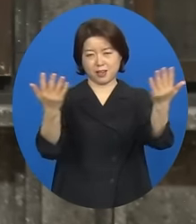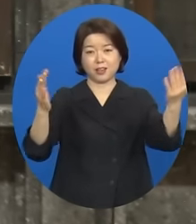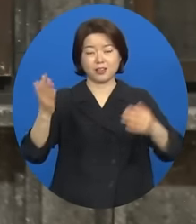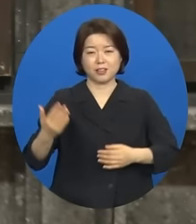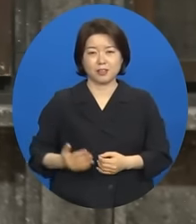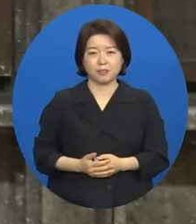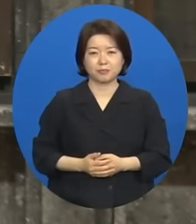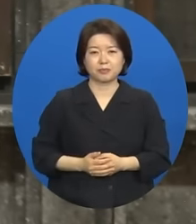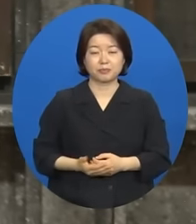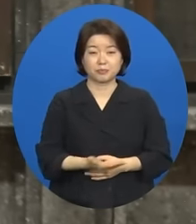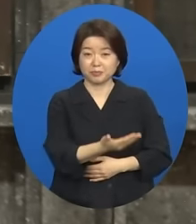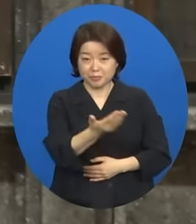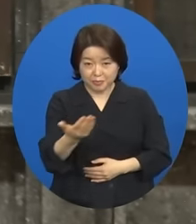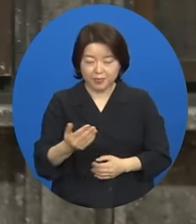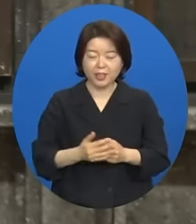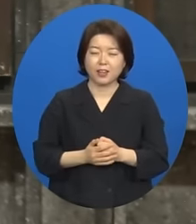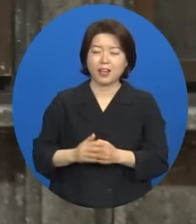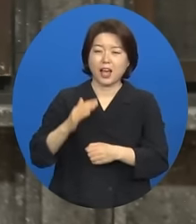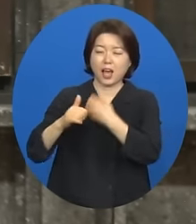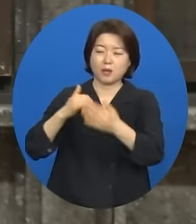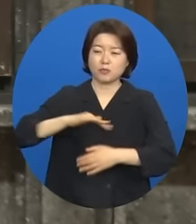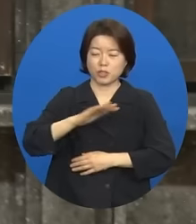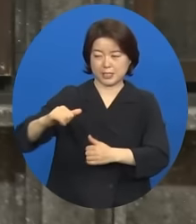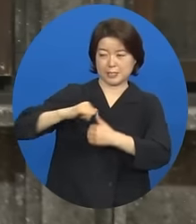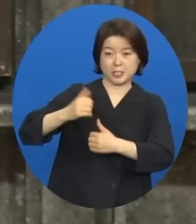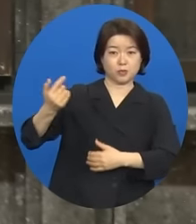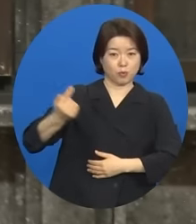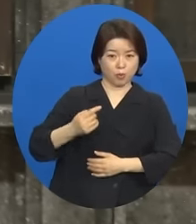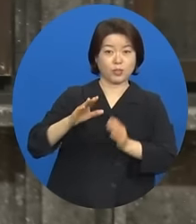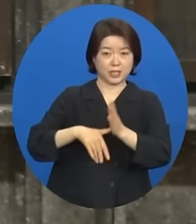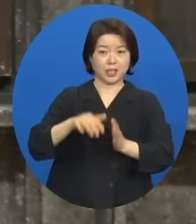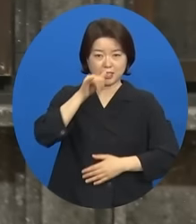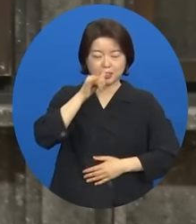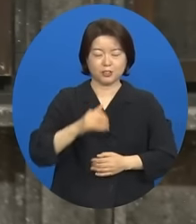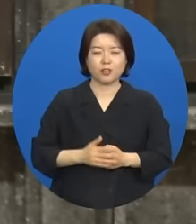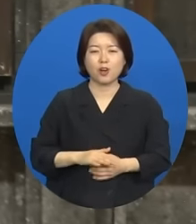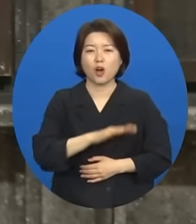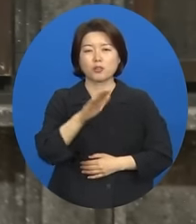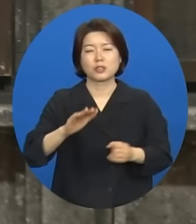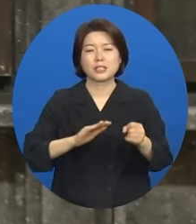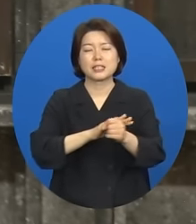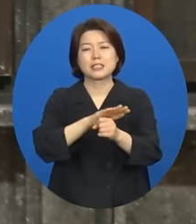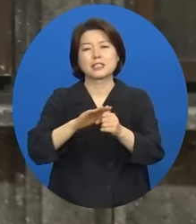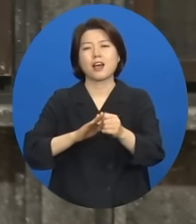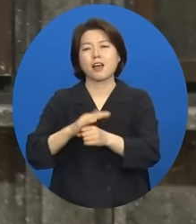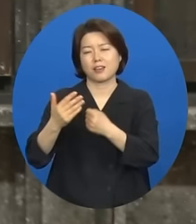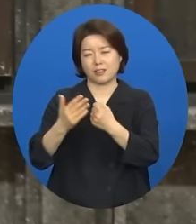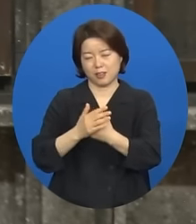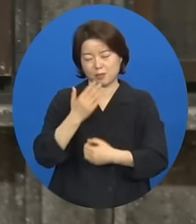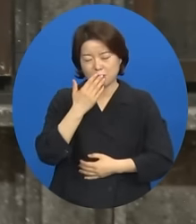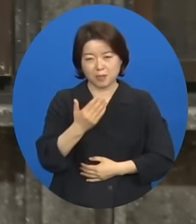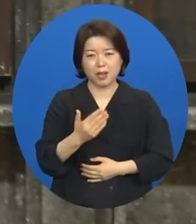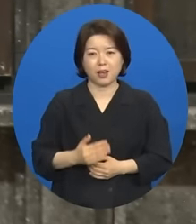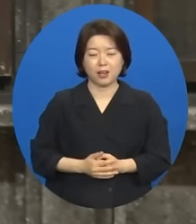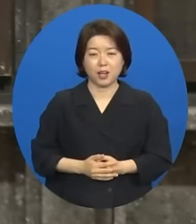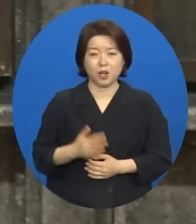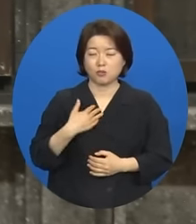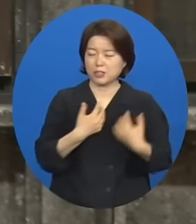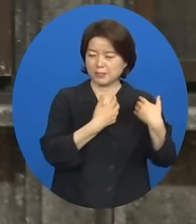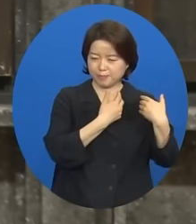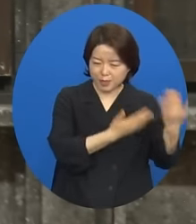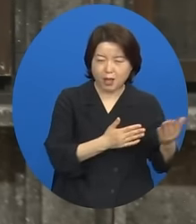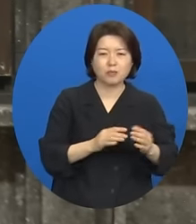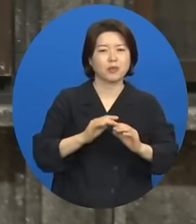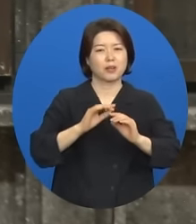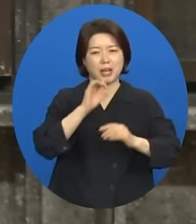사랑하는 여러분, 하나님께서 우리에게 씨름을 걸어오실 때가 있습니다. 우리 사랑하시기 때문에 그래요. 우리를 내버려 두실 수가 없기